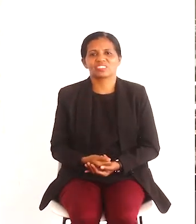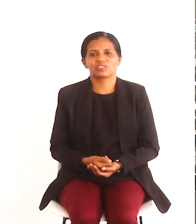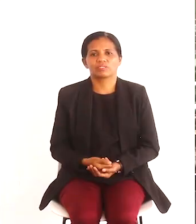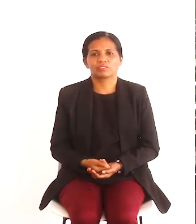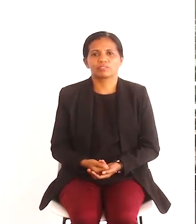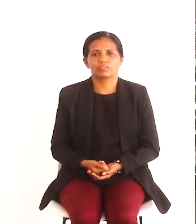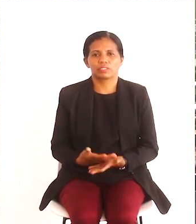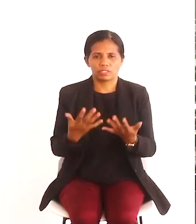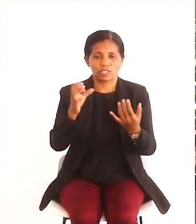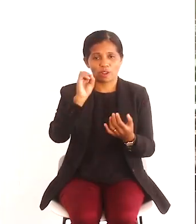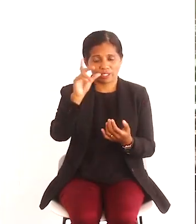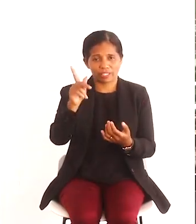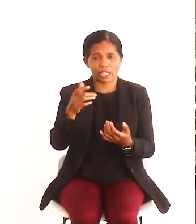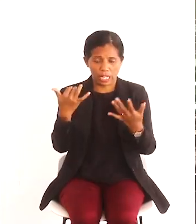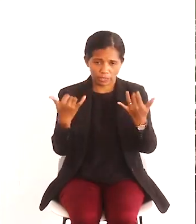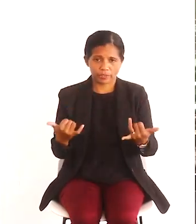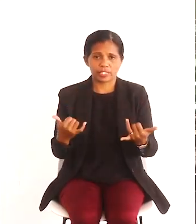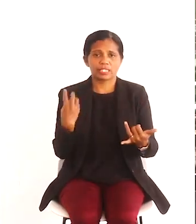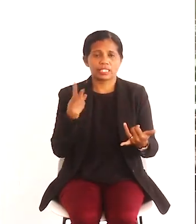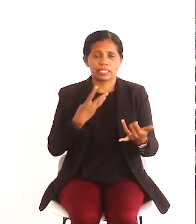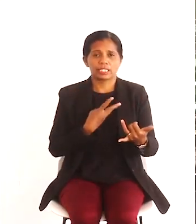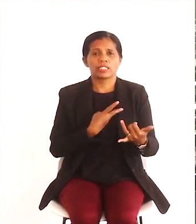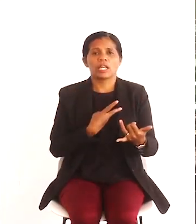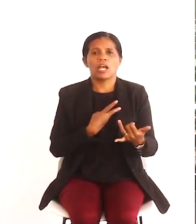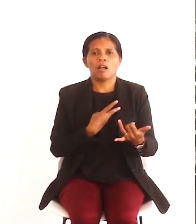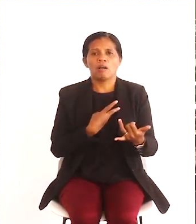Furak. Oke, agora ita ba